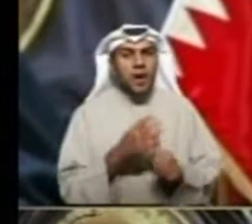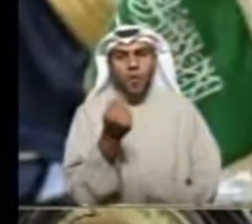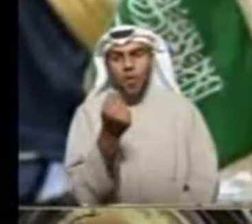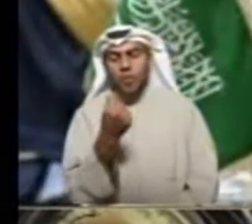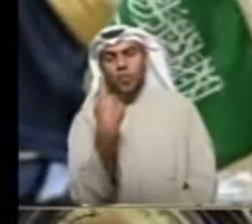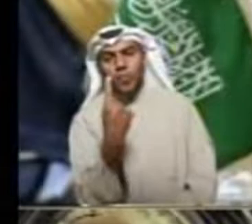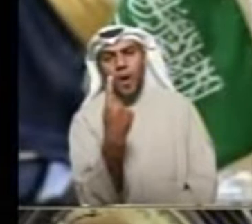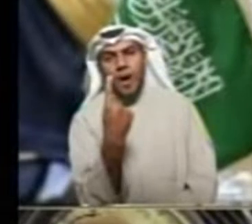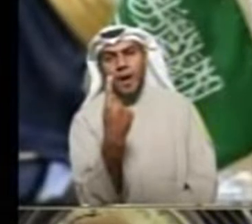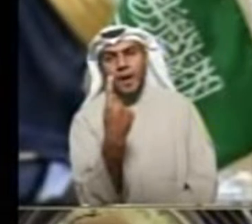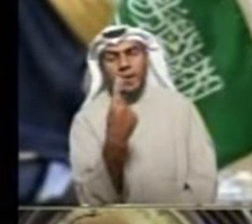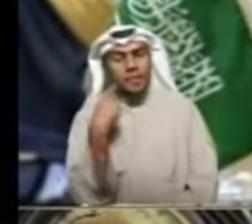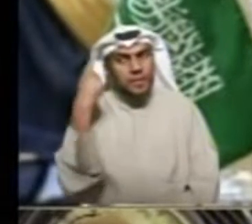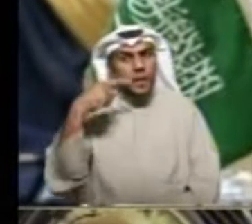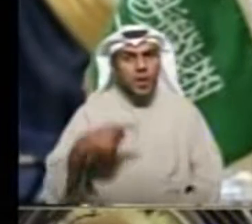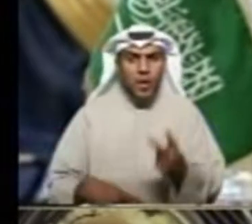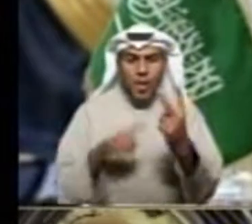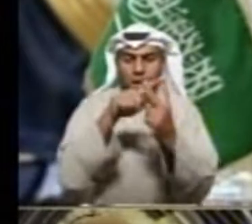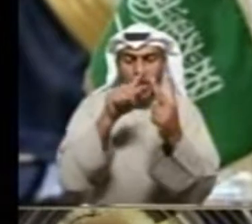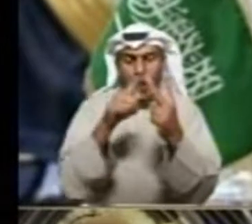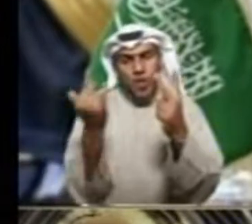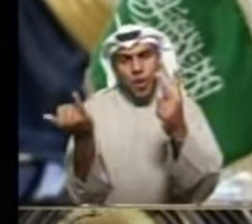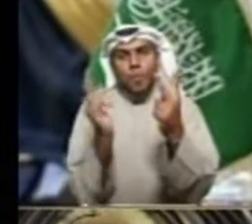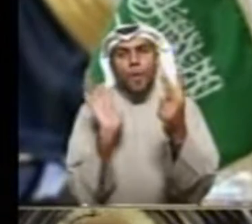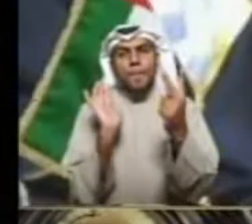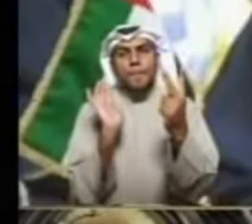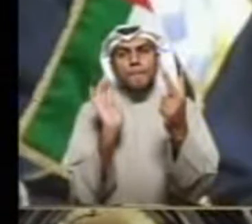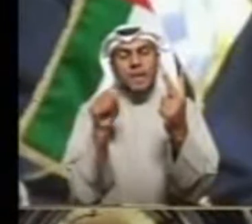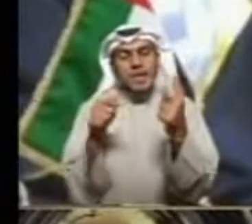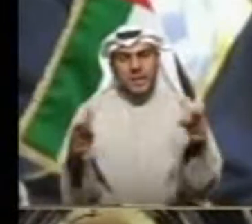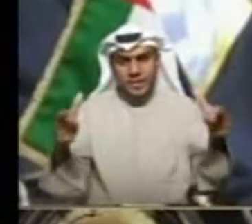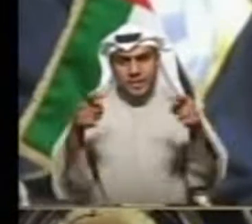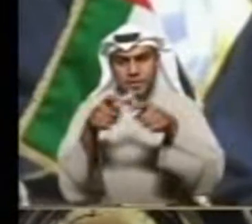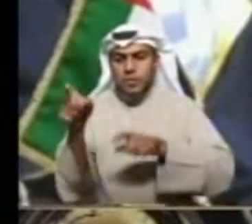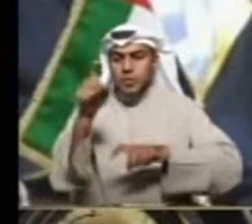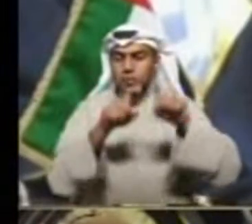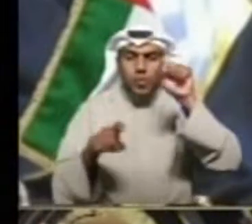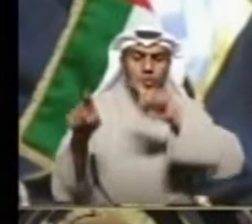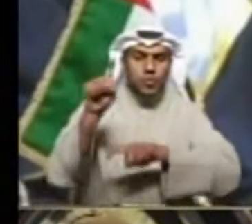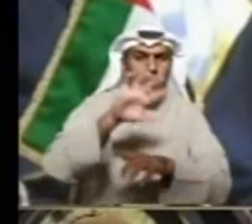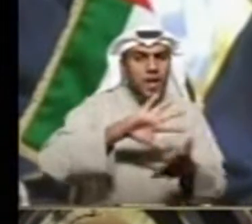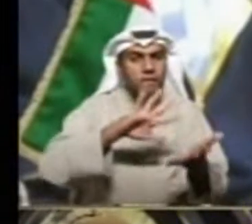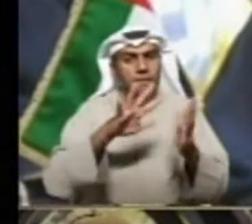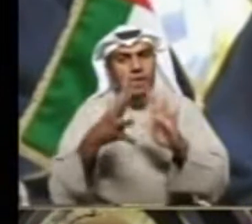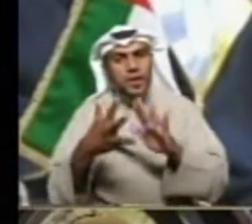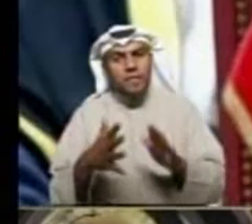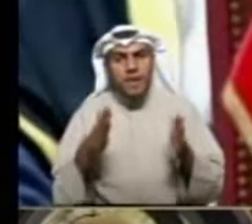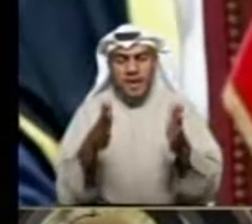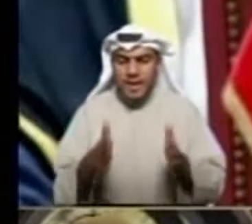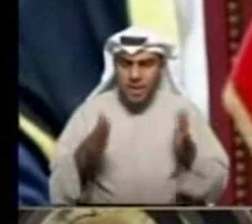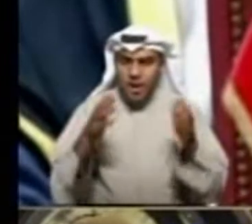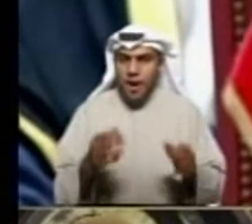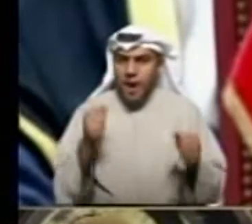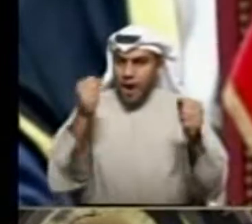الموحدة يعدان من أبرز الملفات النوعية المشتركة التي من المقرر أن تطرح على طاولة قادة دول الخليج